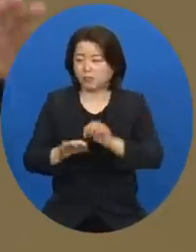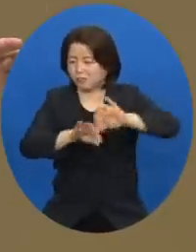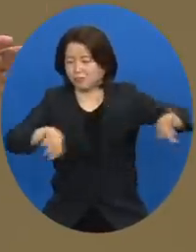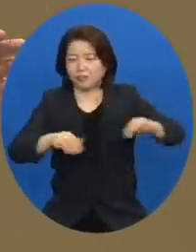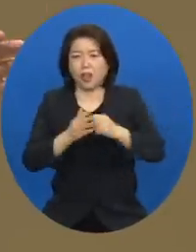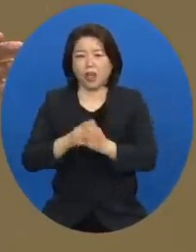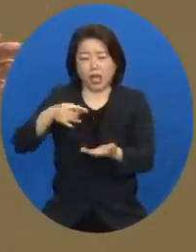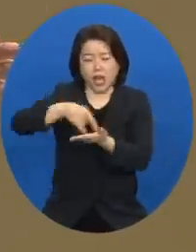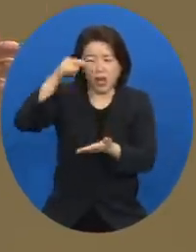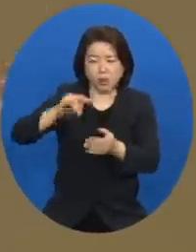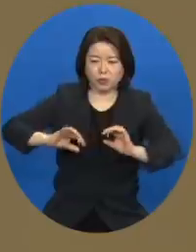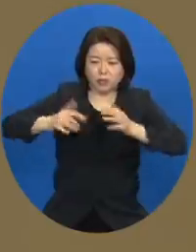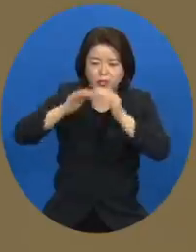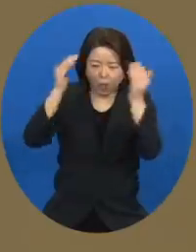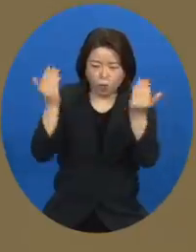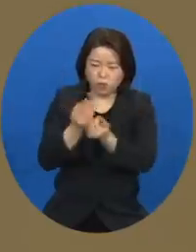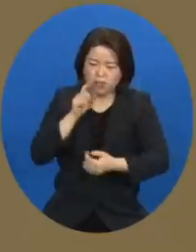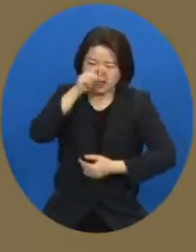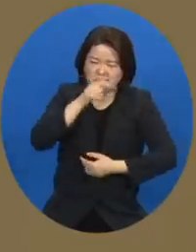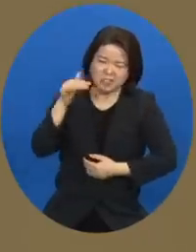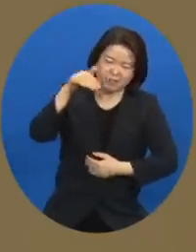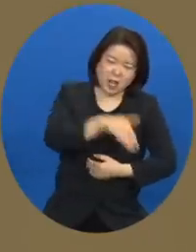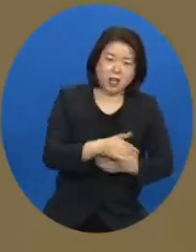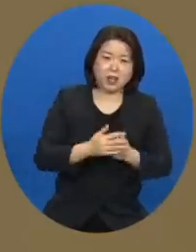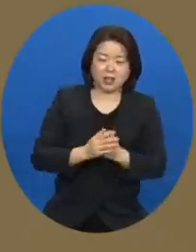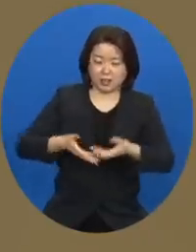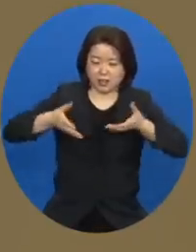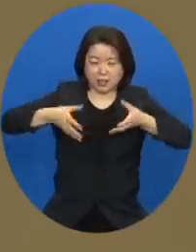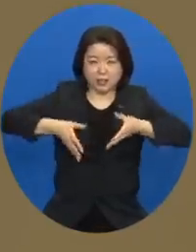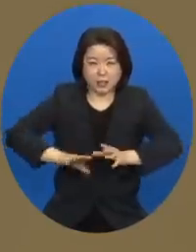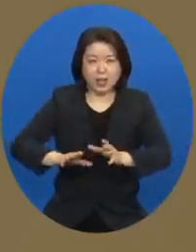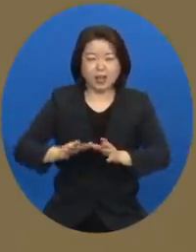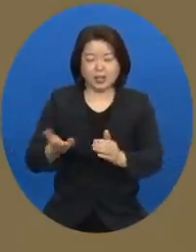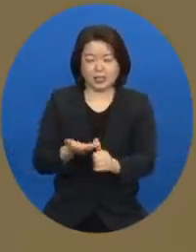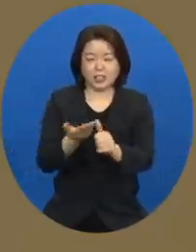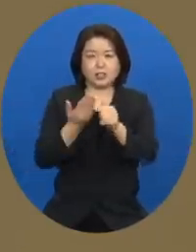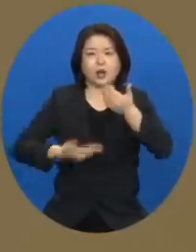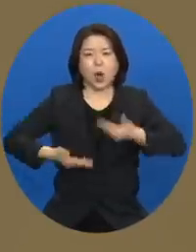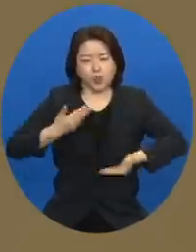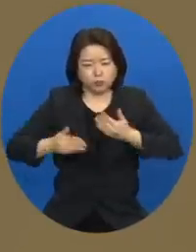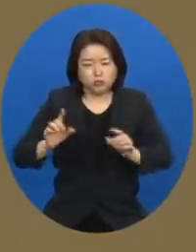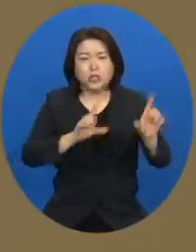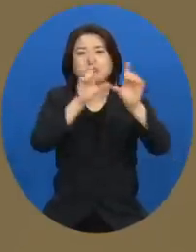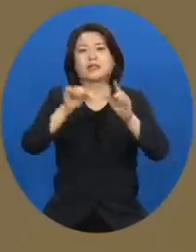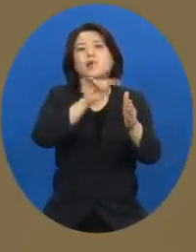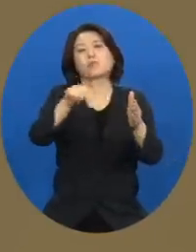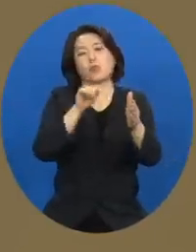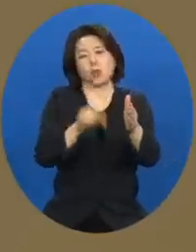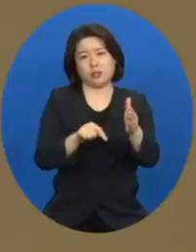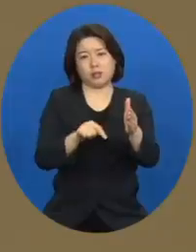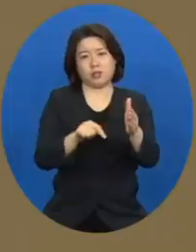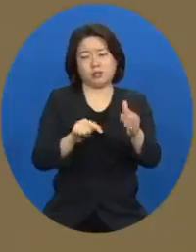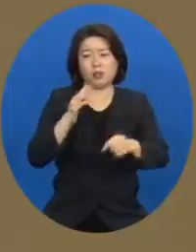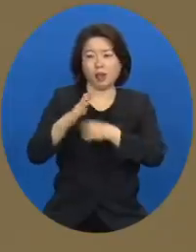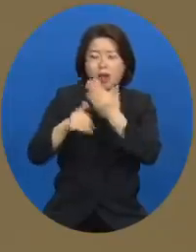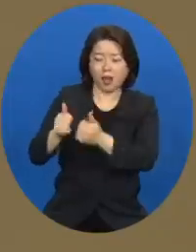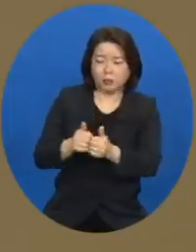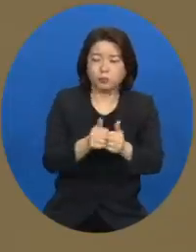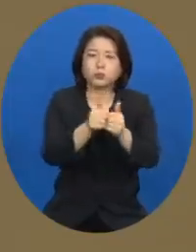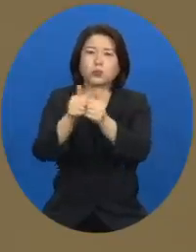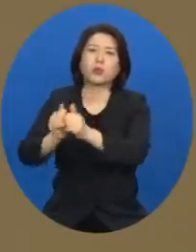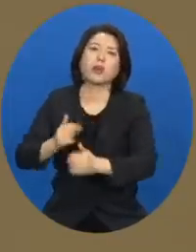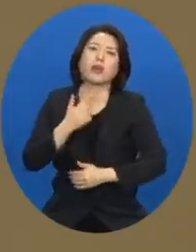온통 타락하고 그리고 자녀를 낳아 기르는 그런 분주한 삶 속에서 하나님과